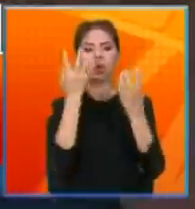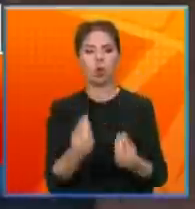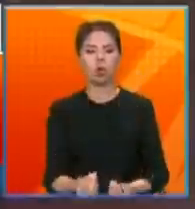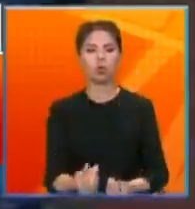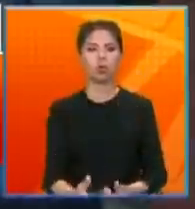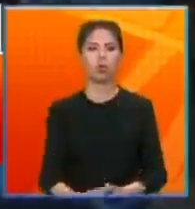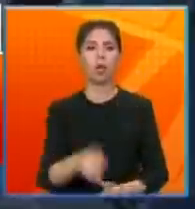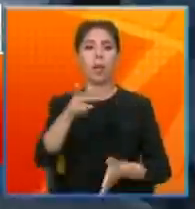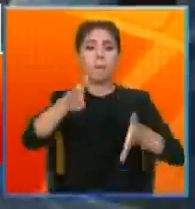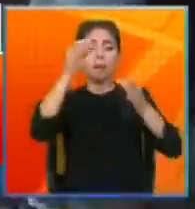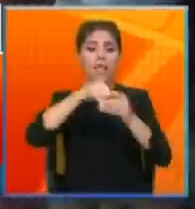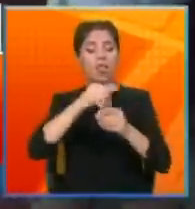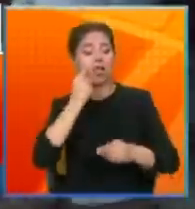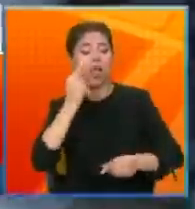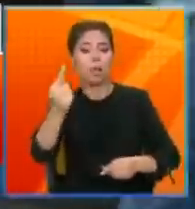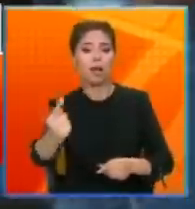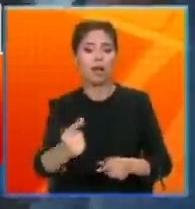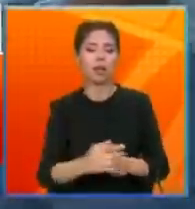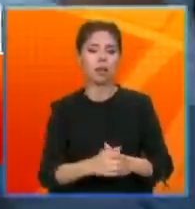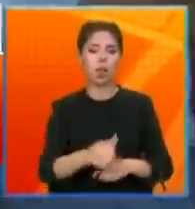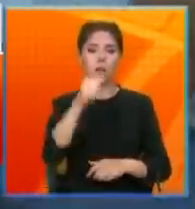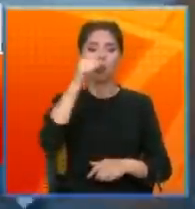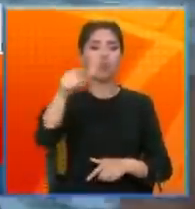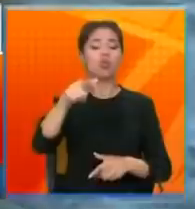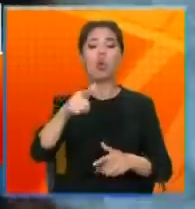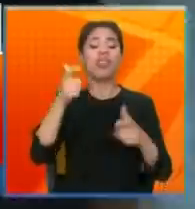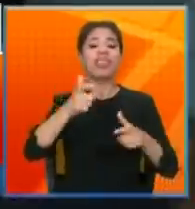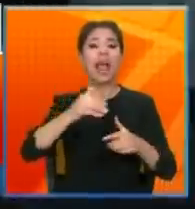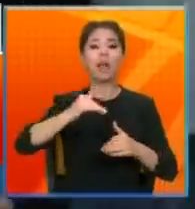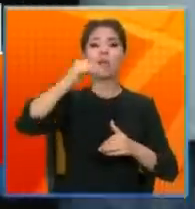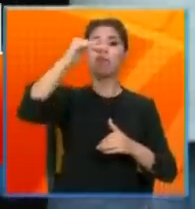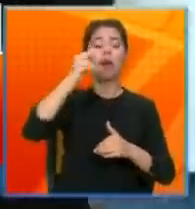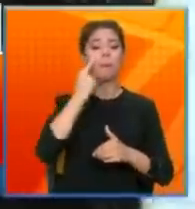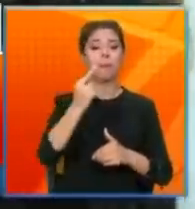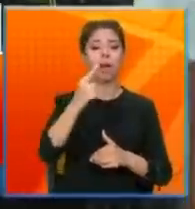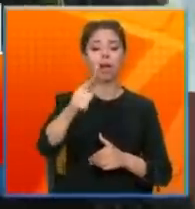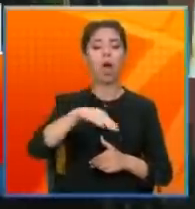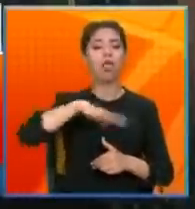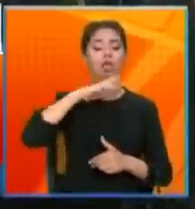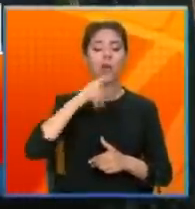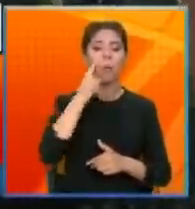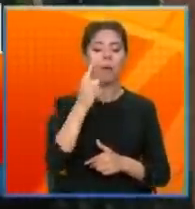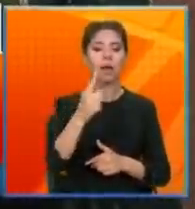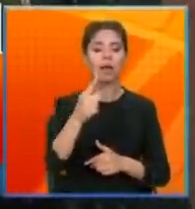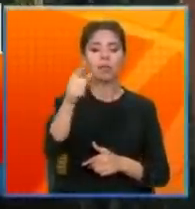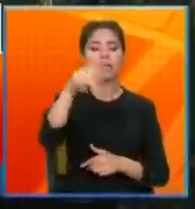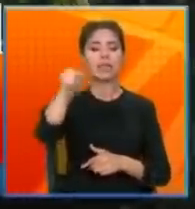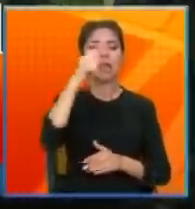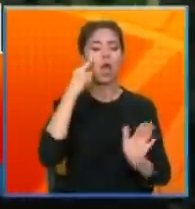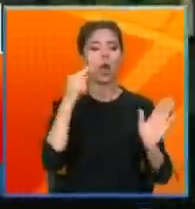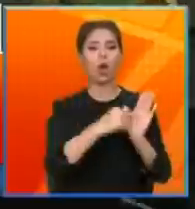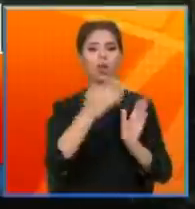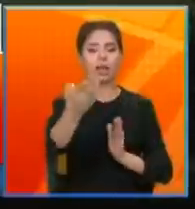isterseniz binanın içine de girelim. Bakın, suyun nereye kadar dolmuş olduğunu sizlere gösterelim. İçerisi tabii